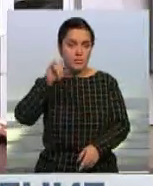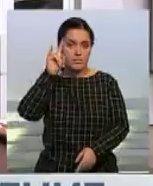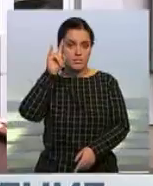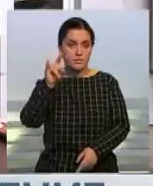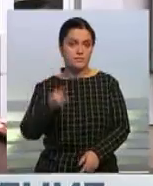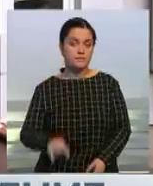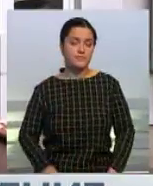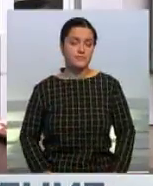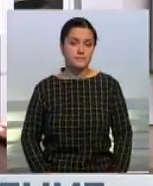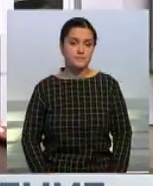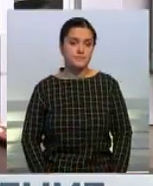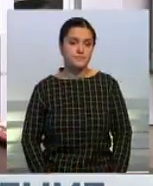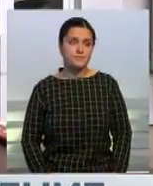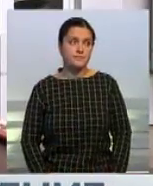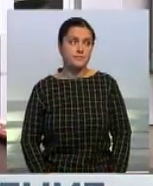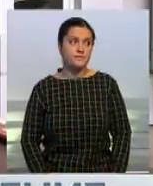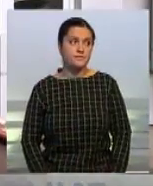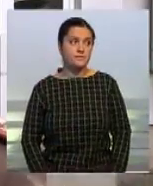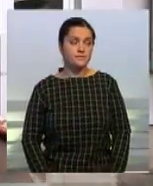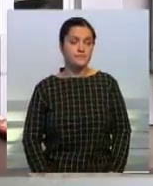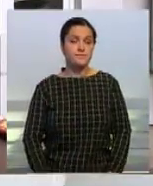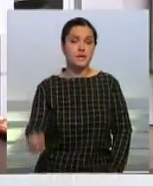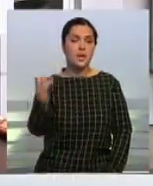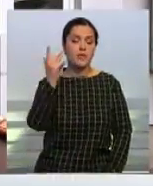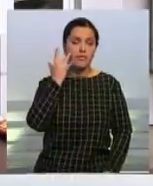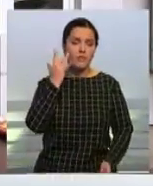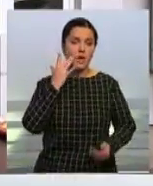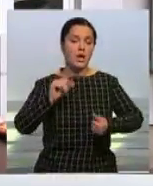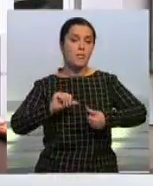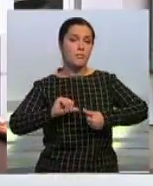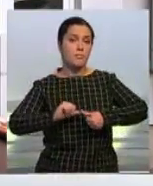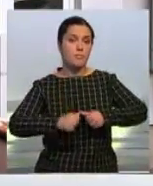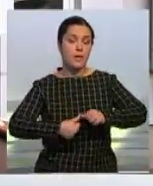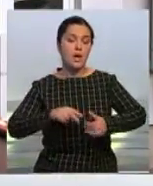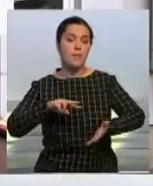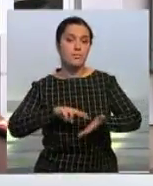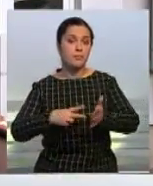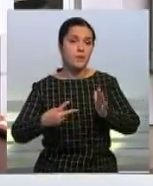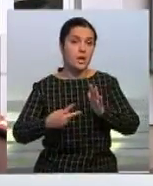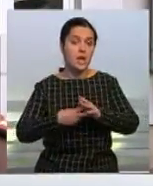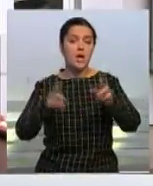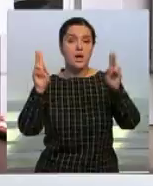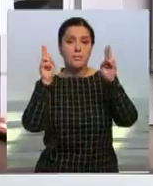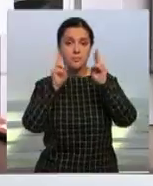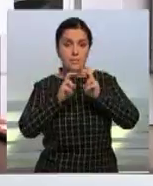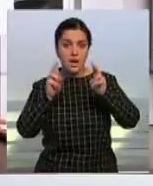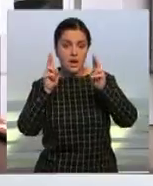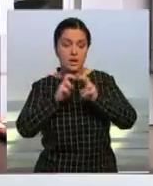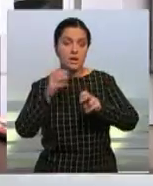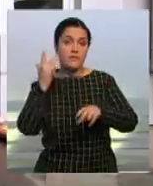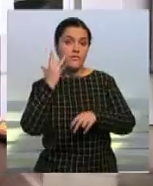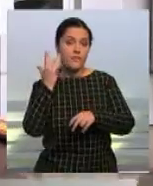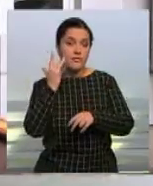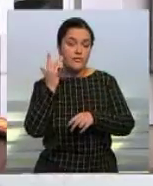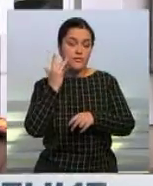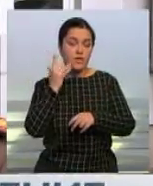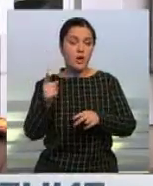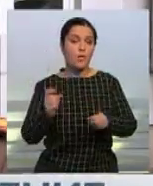Специалисты данного департамента, они постоянно, согласно своему плану, проверяют, обследуют потенциально опасные